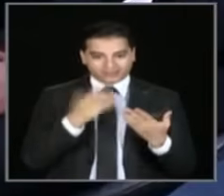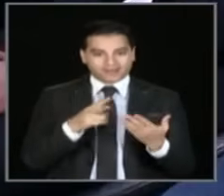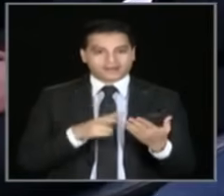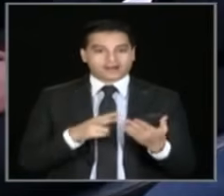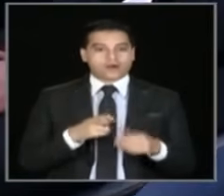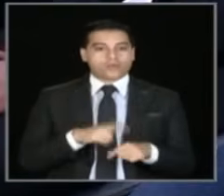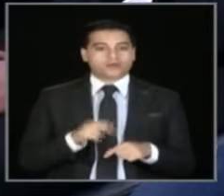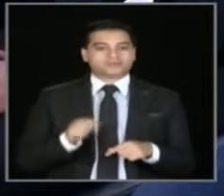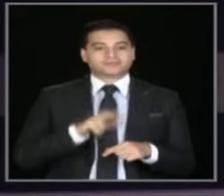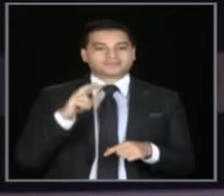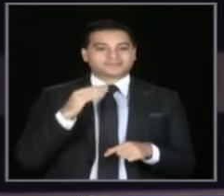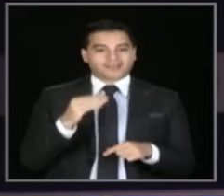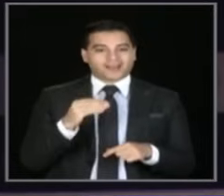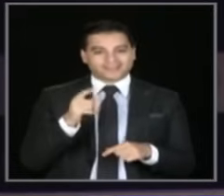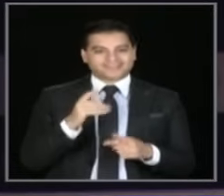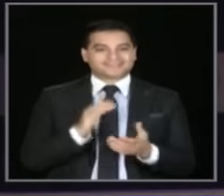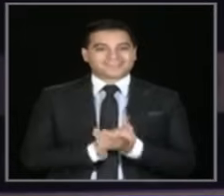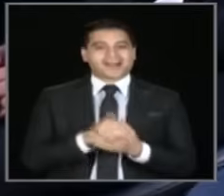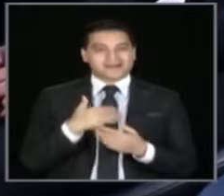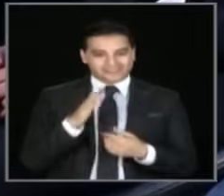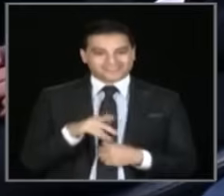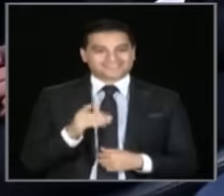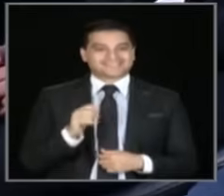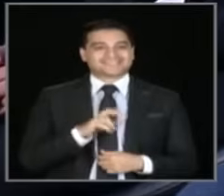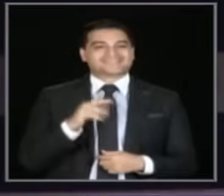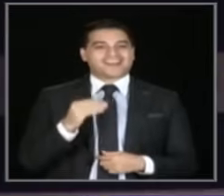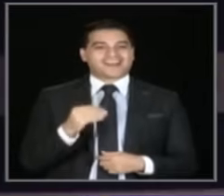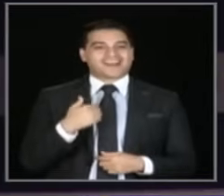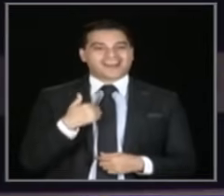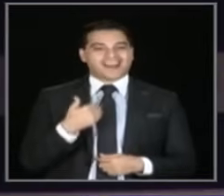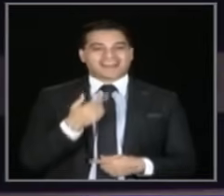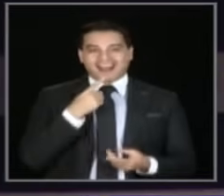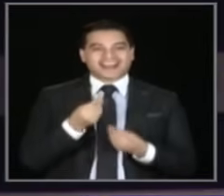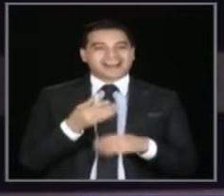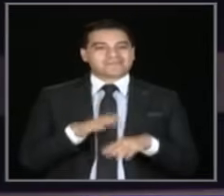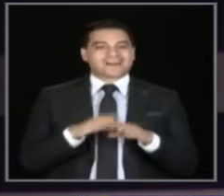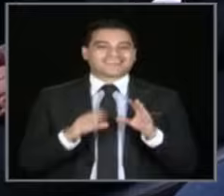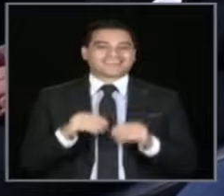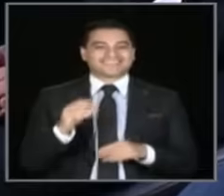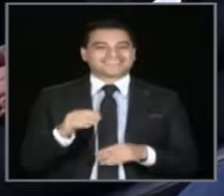اسمه صلاح؟ عندي صاحب اسمه صلاح. احنا هنناقش الروايه على الهواء.